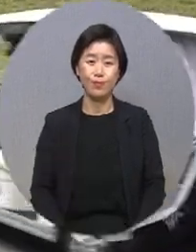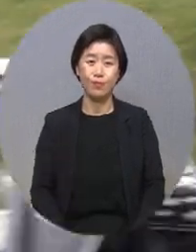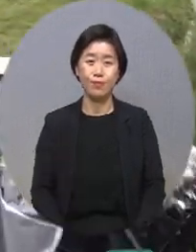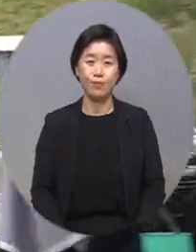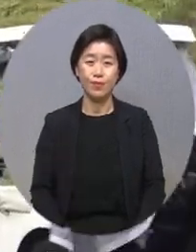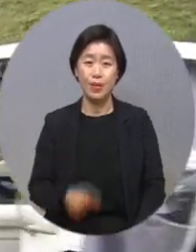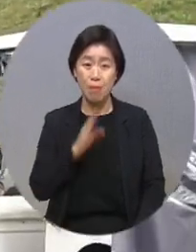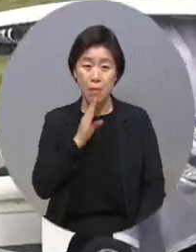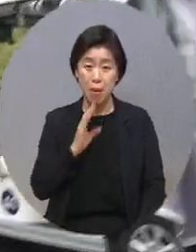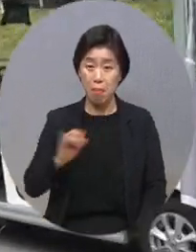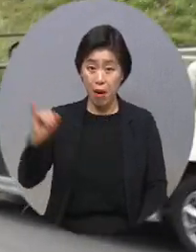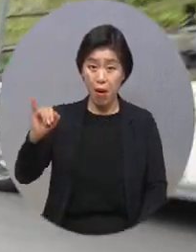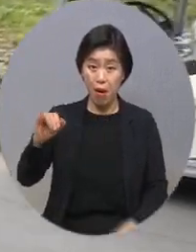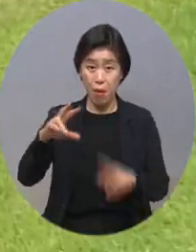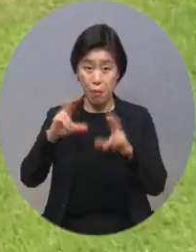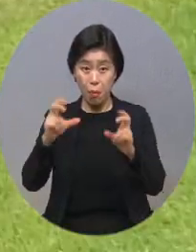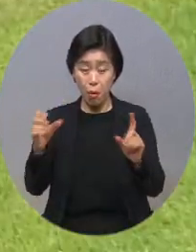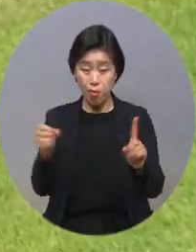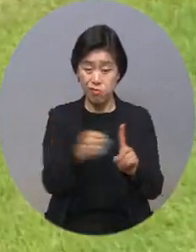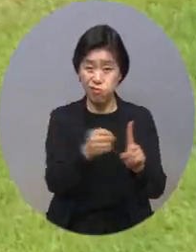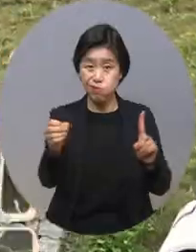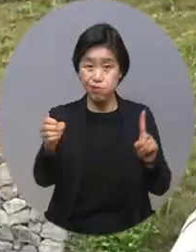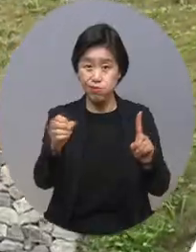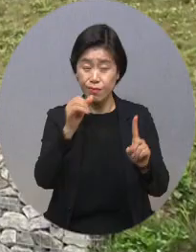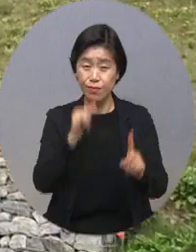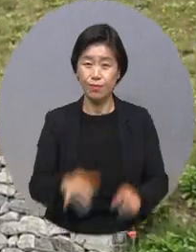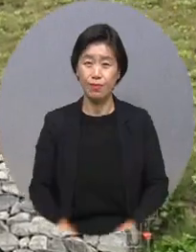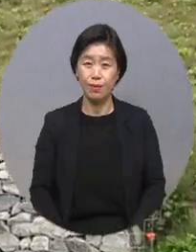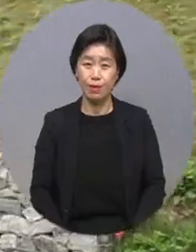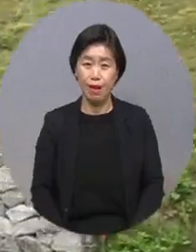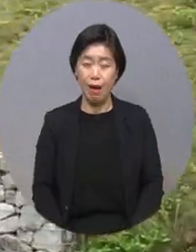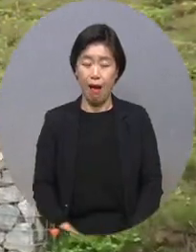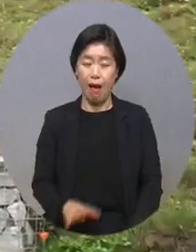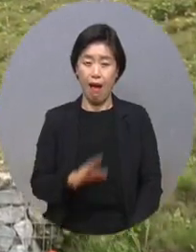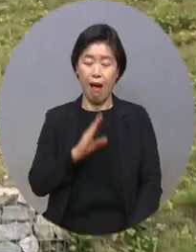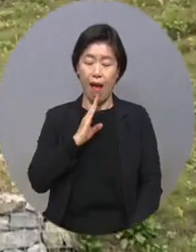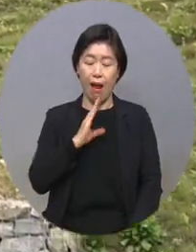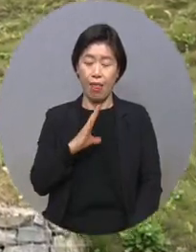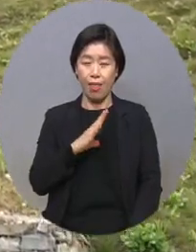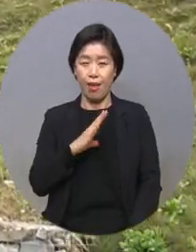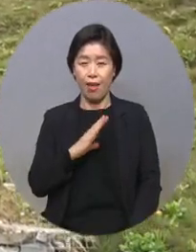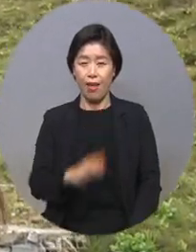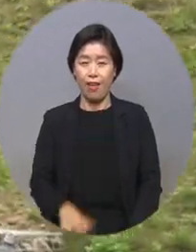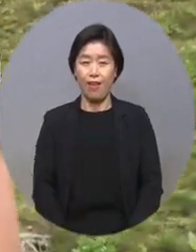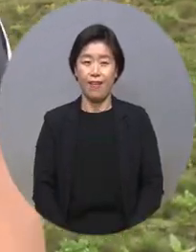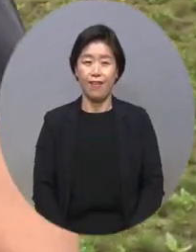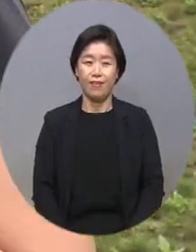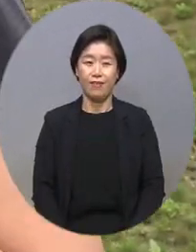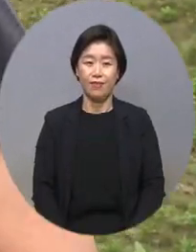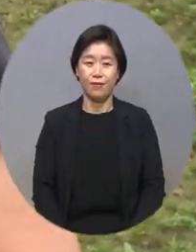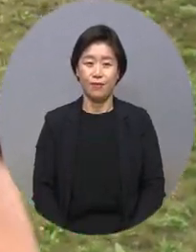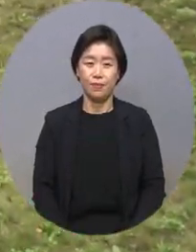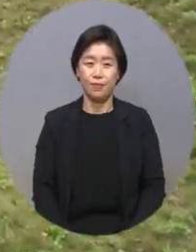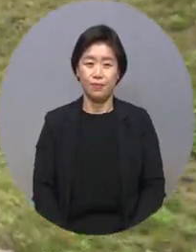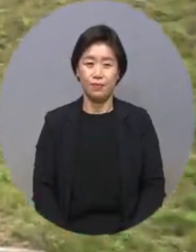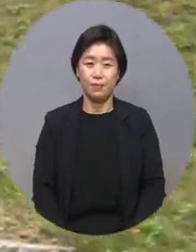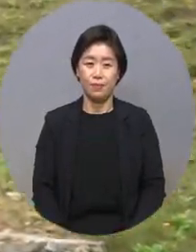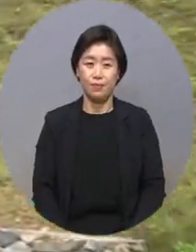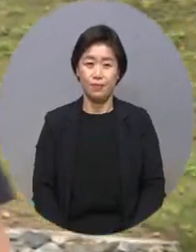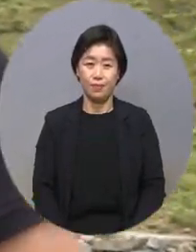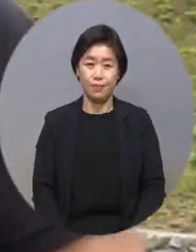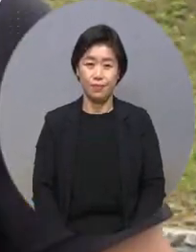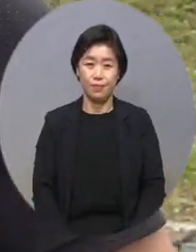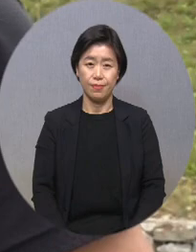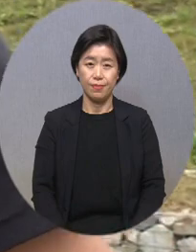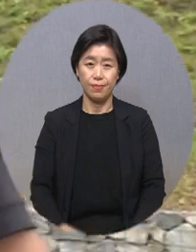깃대 맞았어! 여하 언니 거 깃대 맞았어! 어? 진짜? 와, 깜짝 놀랐어! 별걸 다 하네? 제가 조금